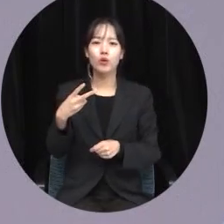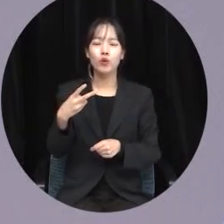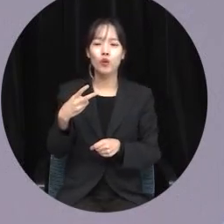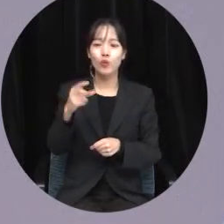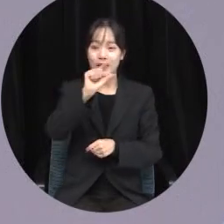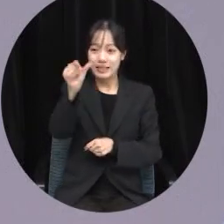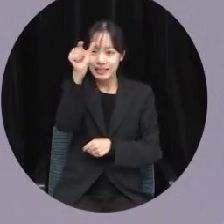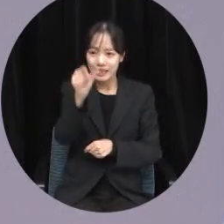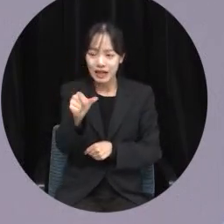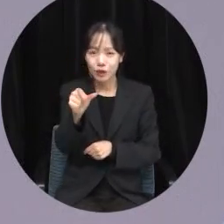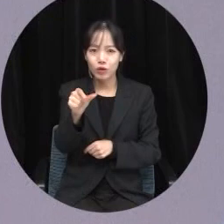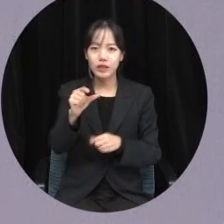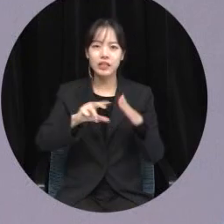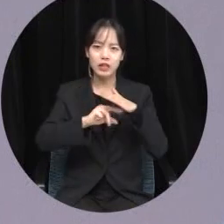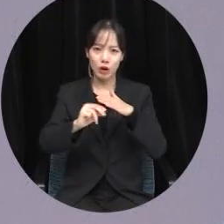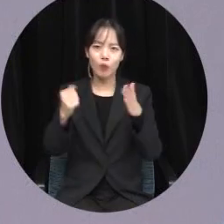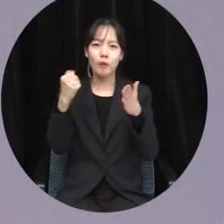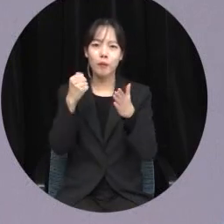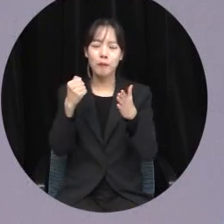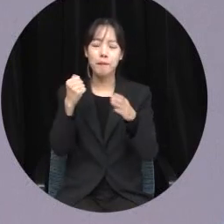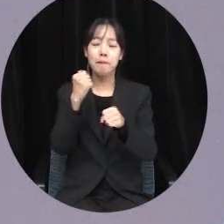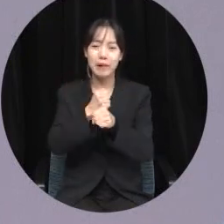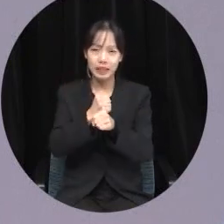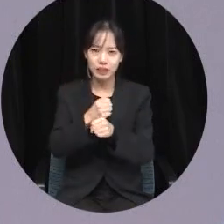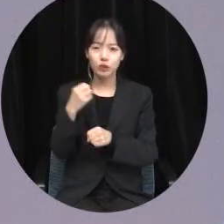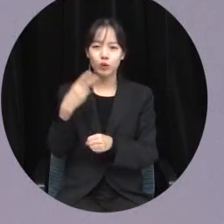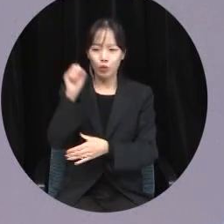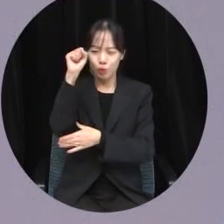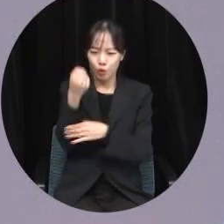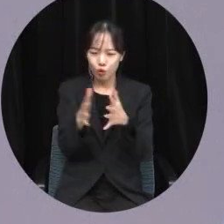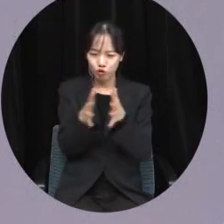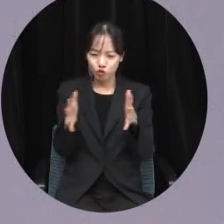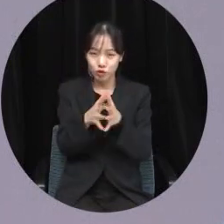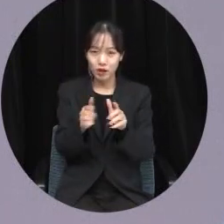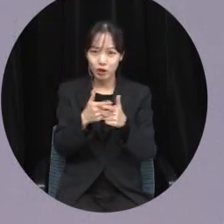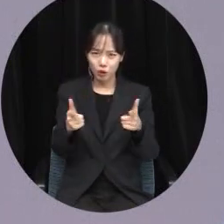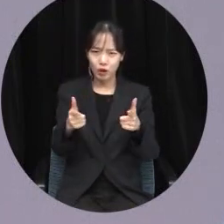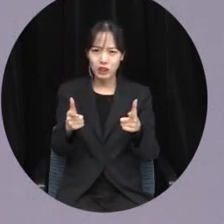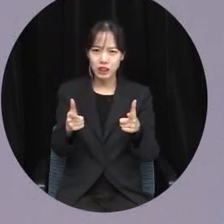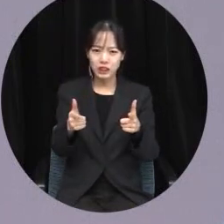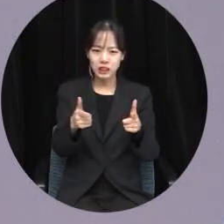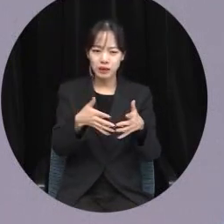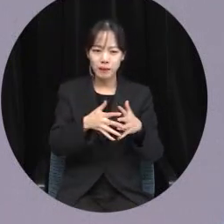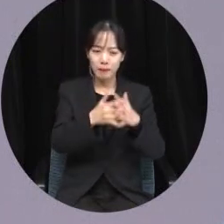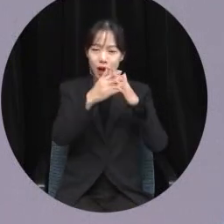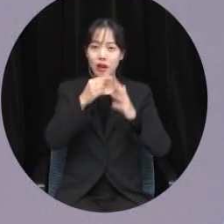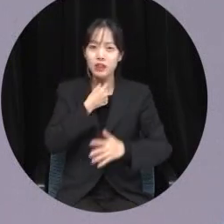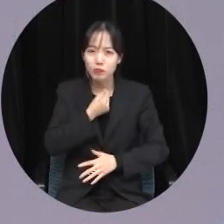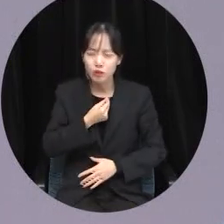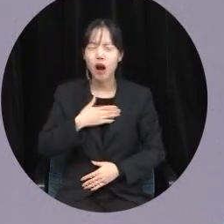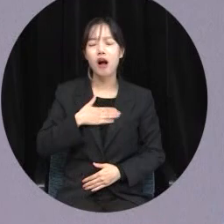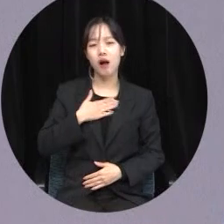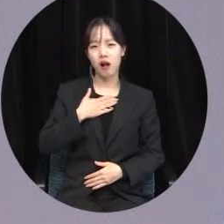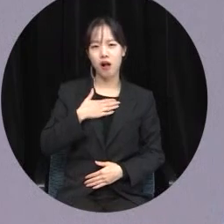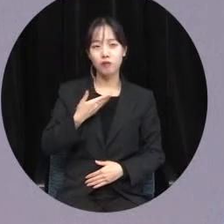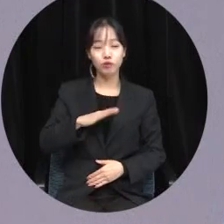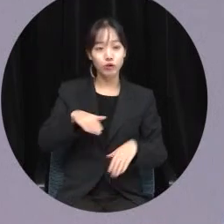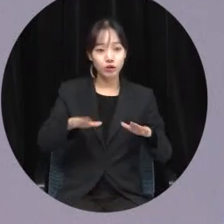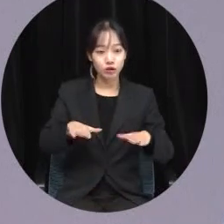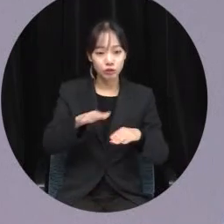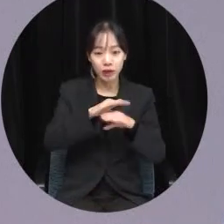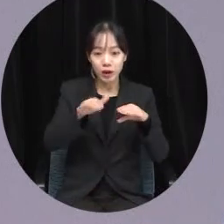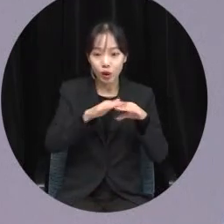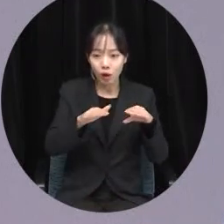노후 주택지 재개발, 재건축 등 모두 다 알고 있습니다. 하지만 이루어진 게 없습니다.